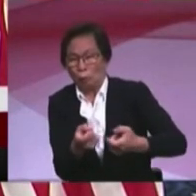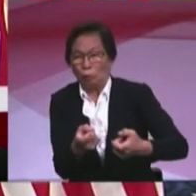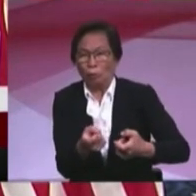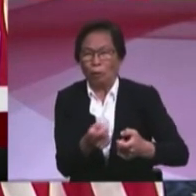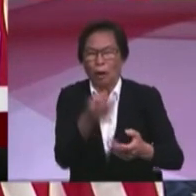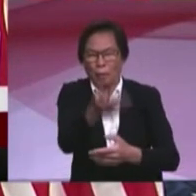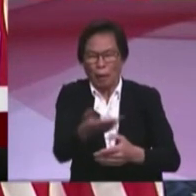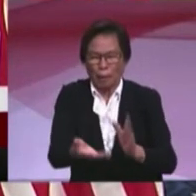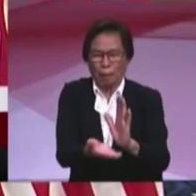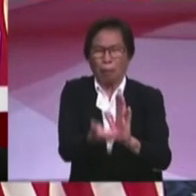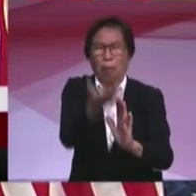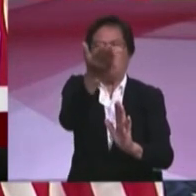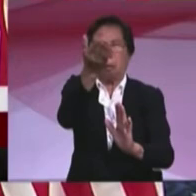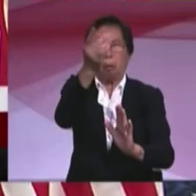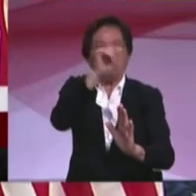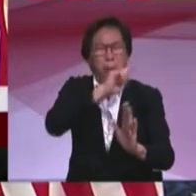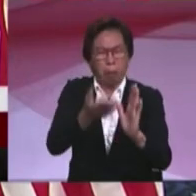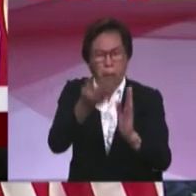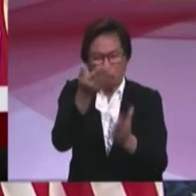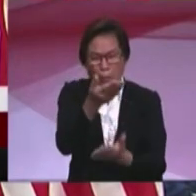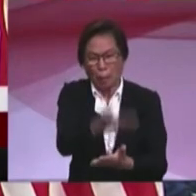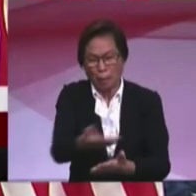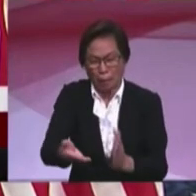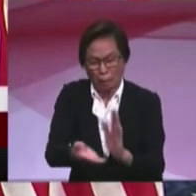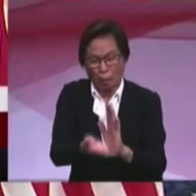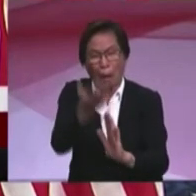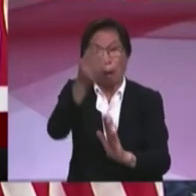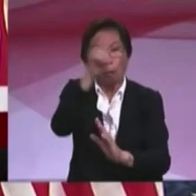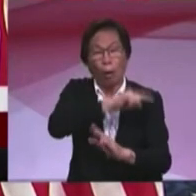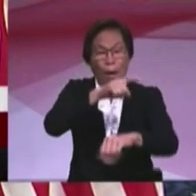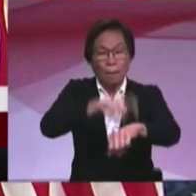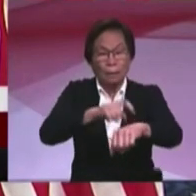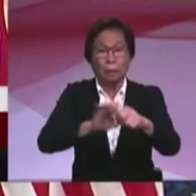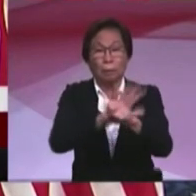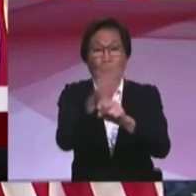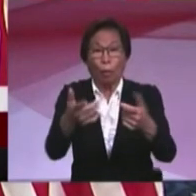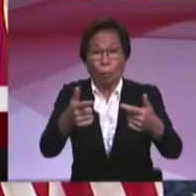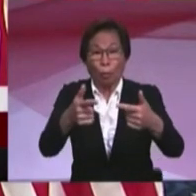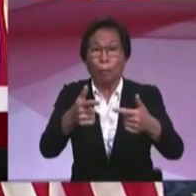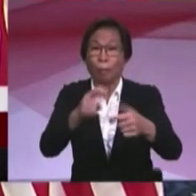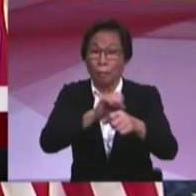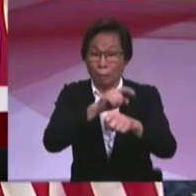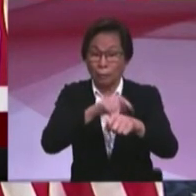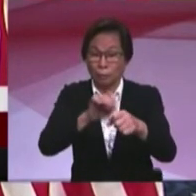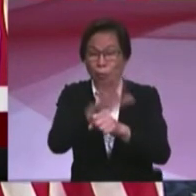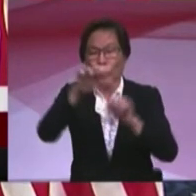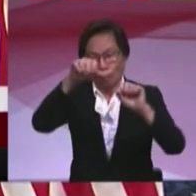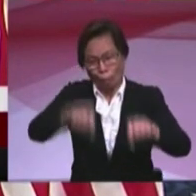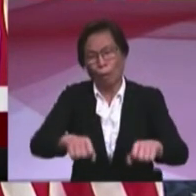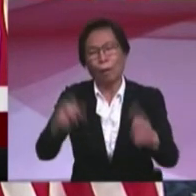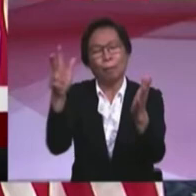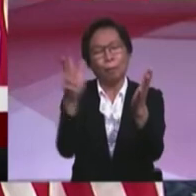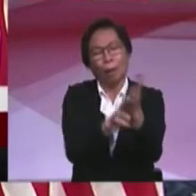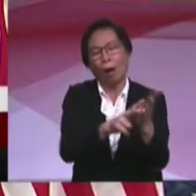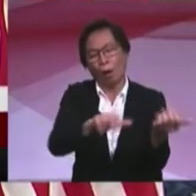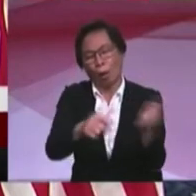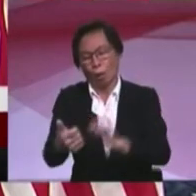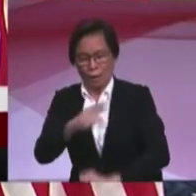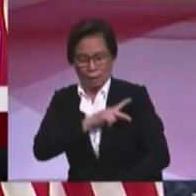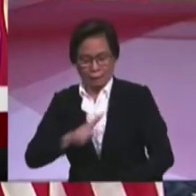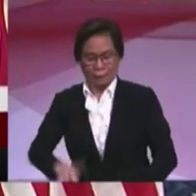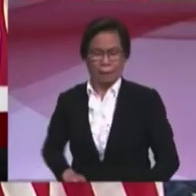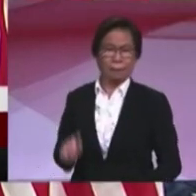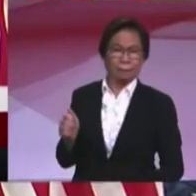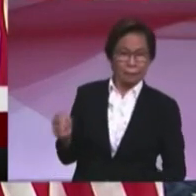kenaikan harga barang secara keterlaluan dalam Masih pendek Mike juga Bone dimaksudkan oleh Sri pagut